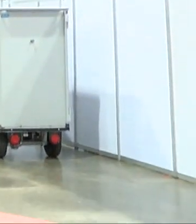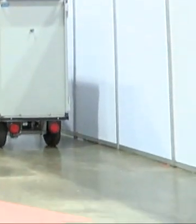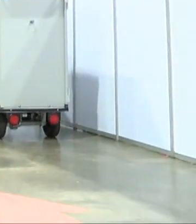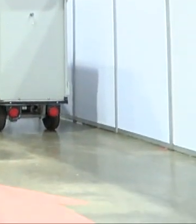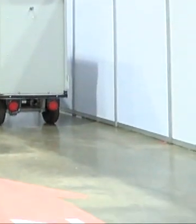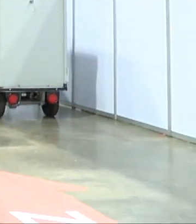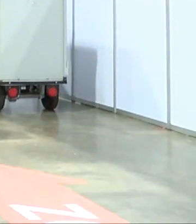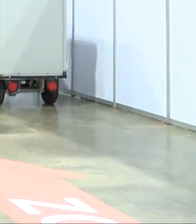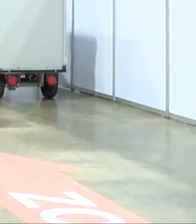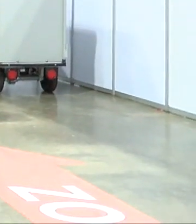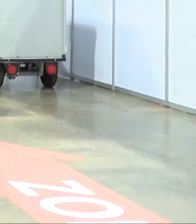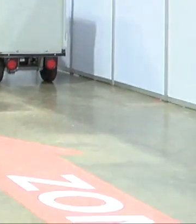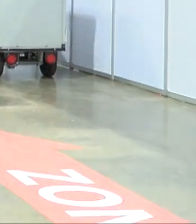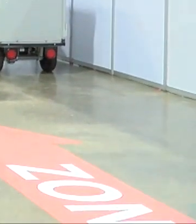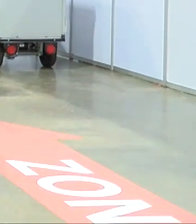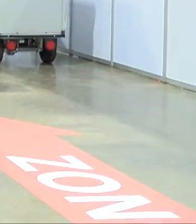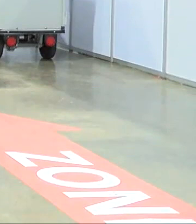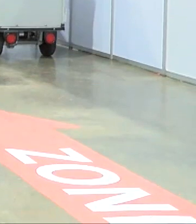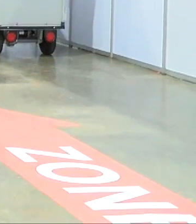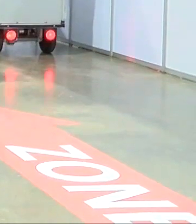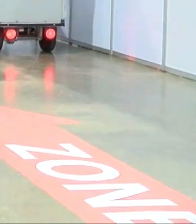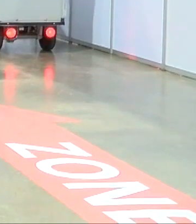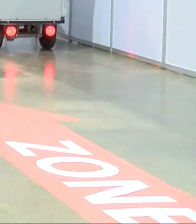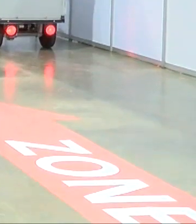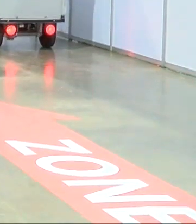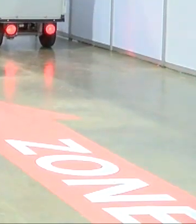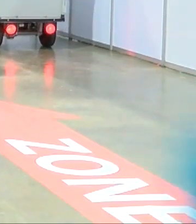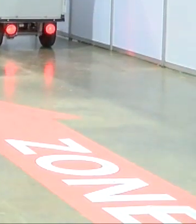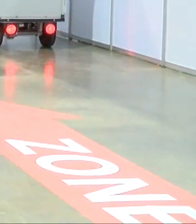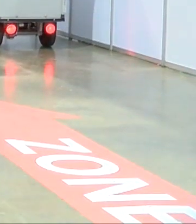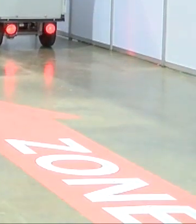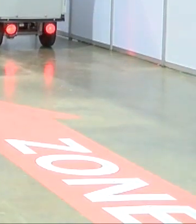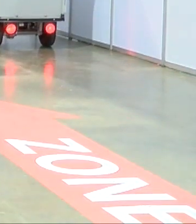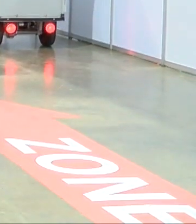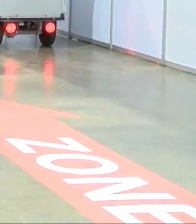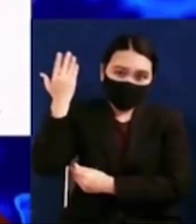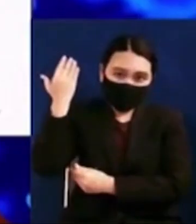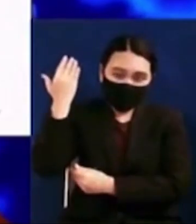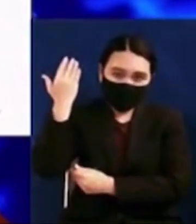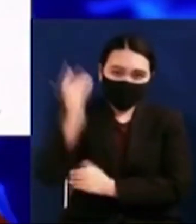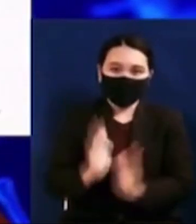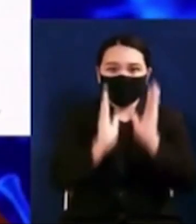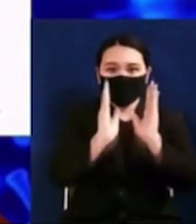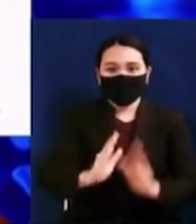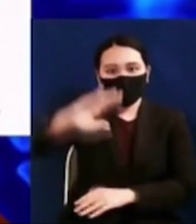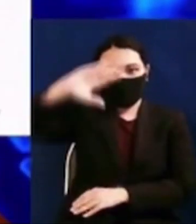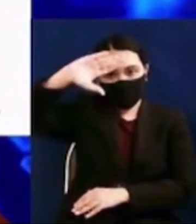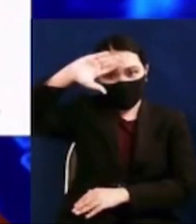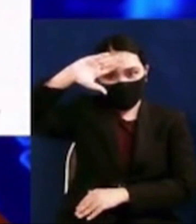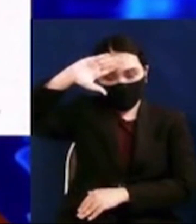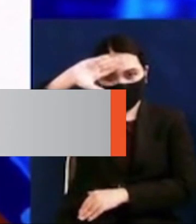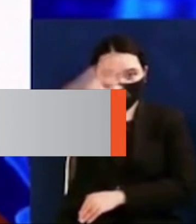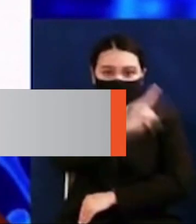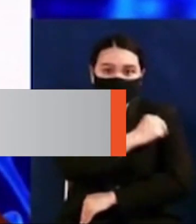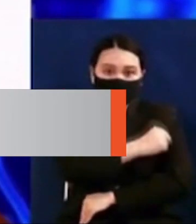ครและปริมณฑลรับดูแลต่อไป ที่ผ่านมานะครับผู้ป่วยเนี่ยมาที่โรงพยาบ